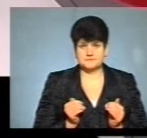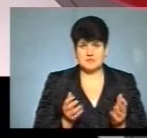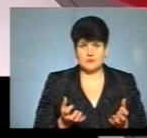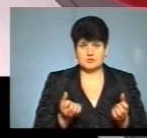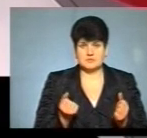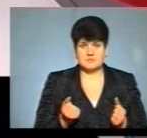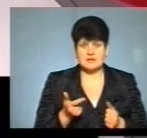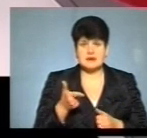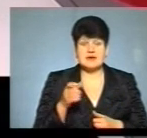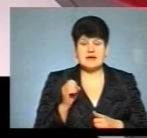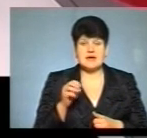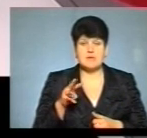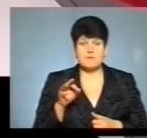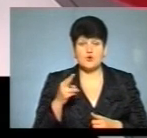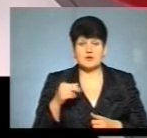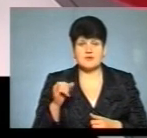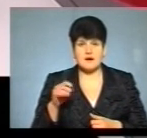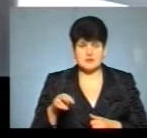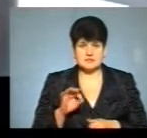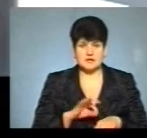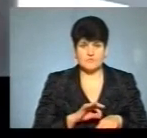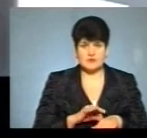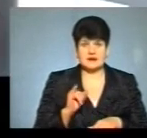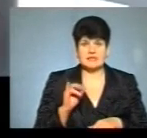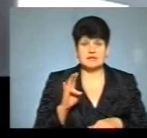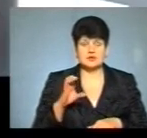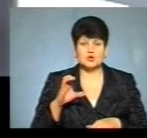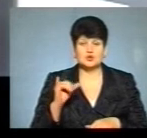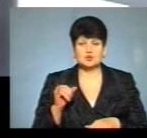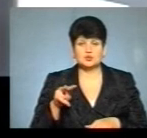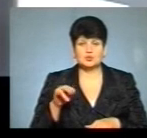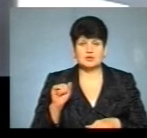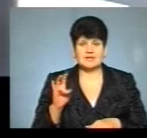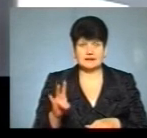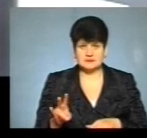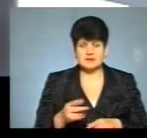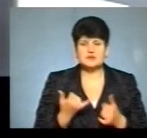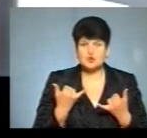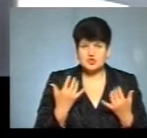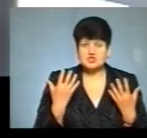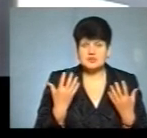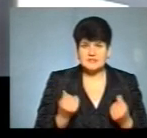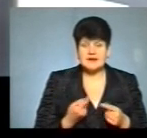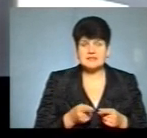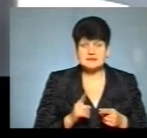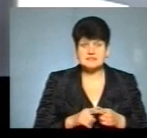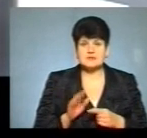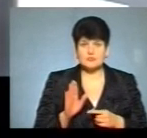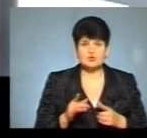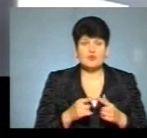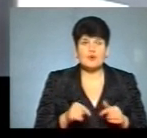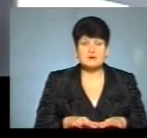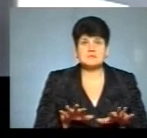утримання гемодіалізних хворих, зменшилося на інсуліни. Тобто на сьогоднішній день це ляже на плечі органів